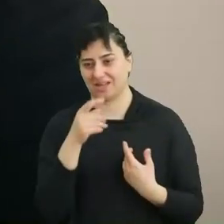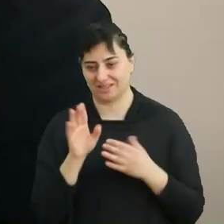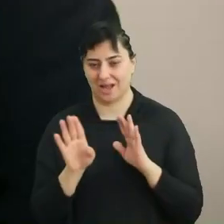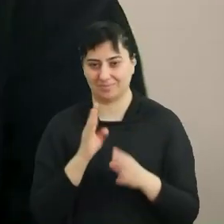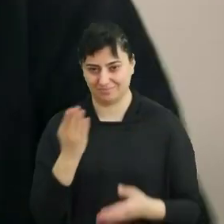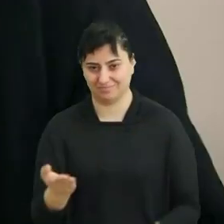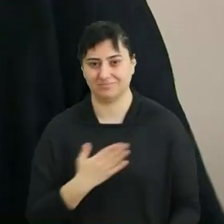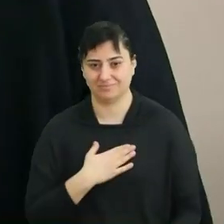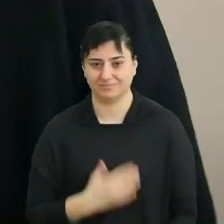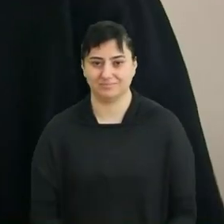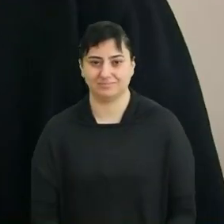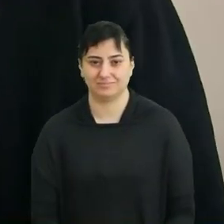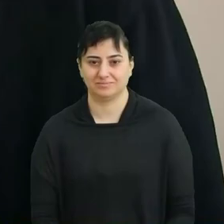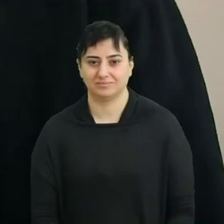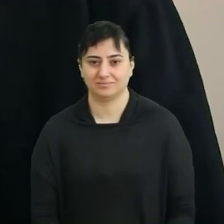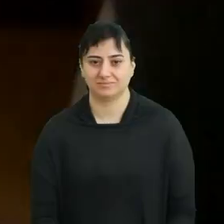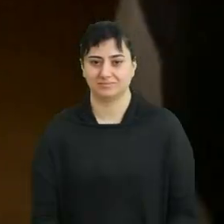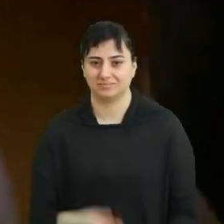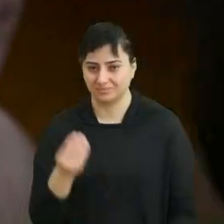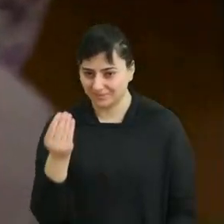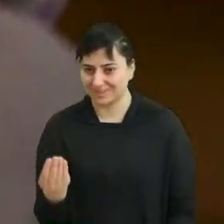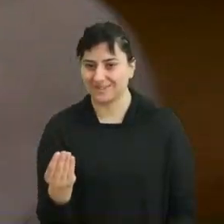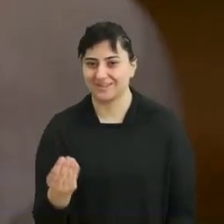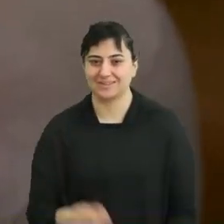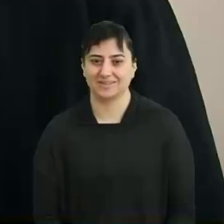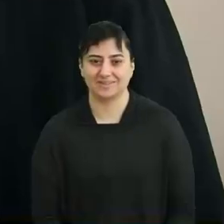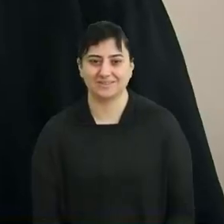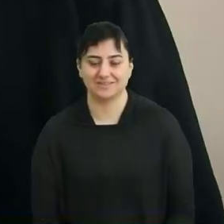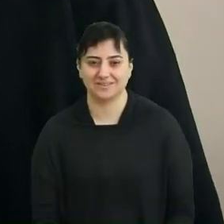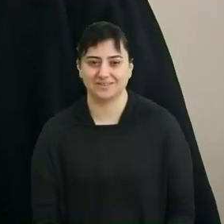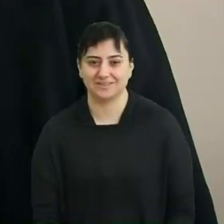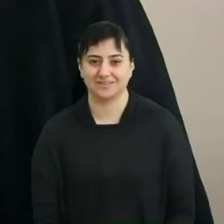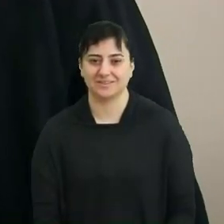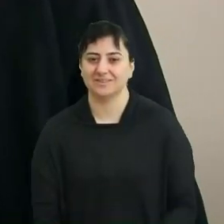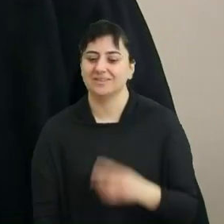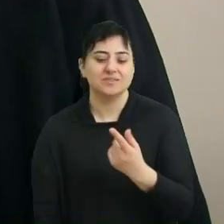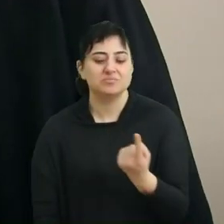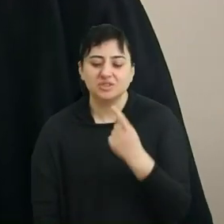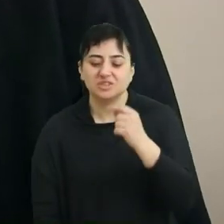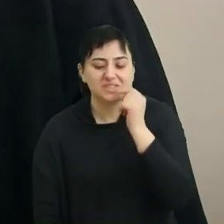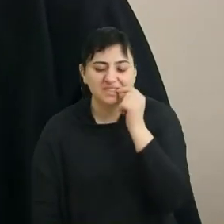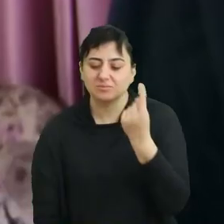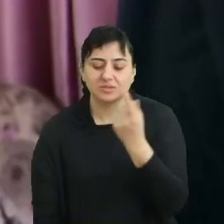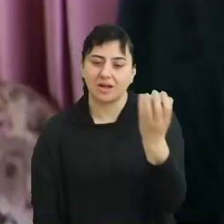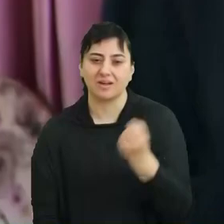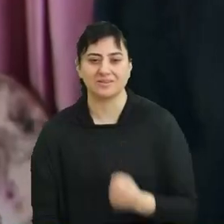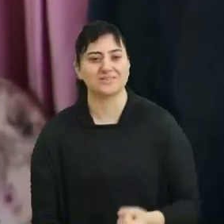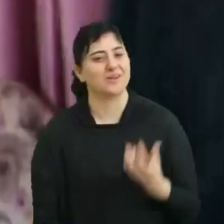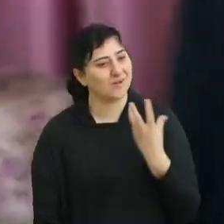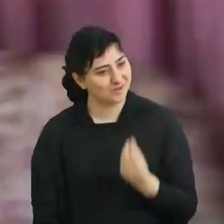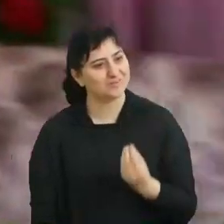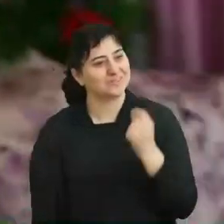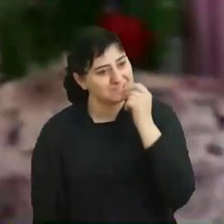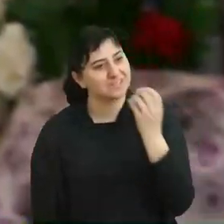ya. Al bakayım şunları. Al bakayım ye. Cebindeki bozuklukları verdi. Dayından naneli bir ciklet neyim çiğne. Tamam